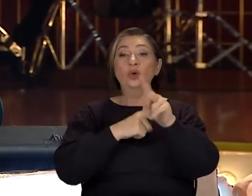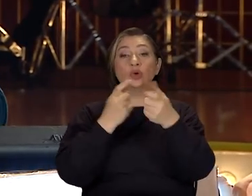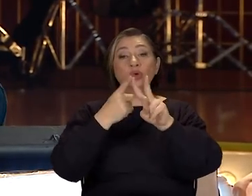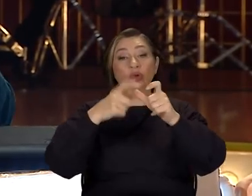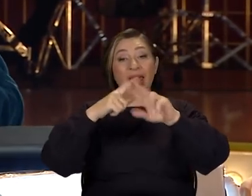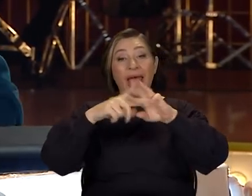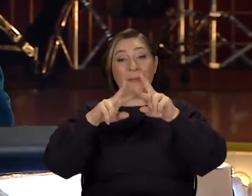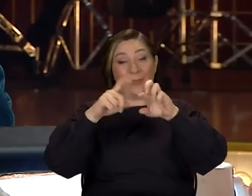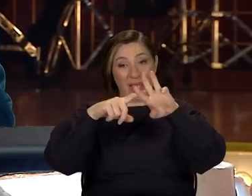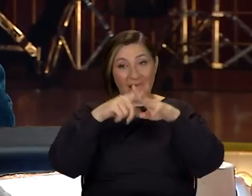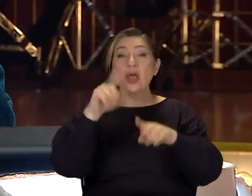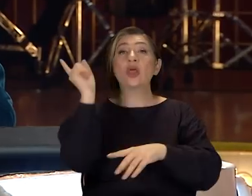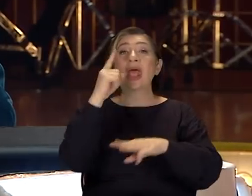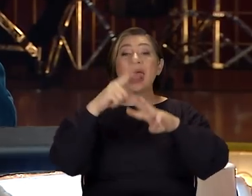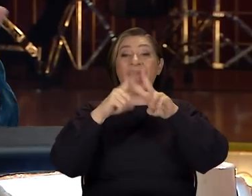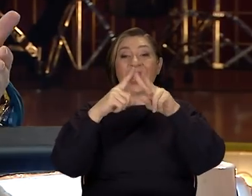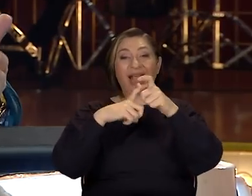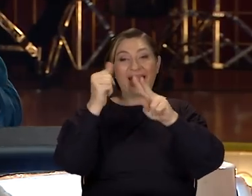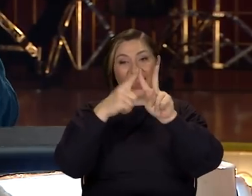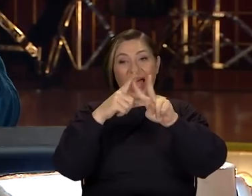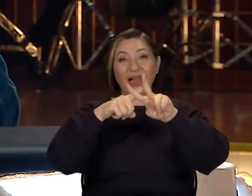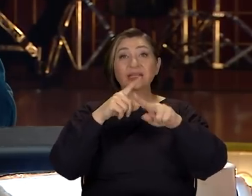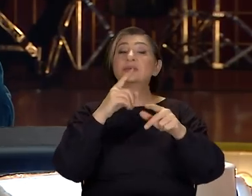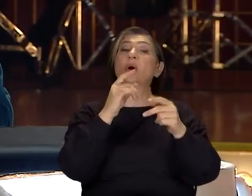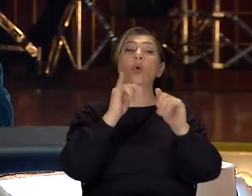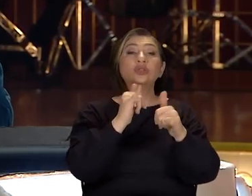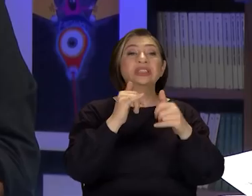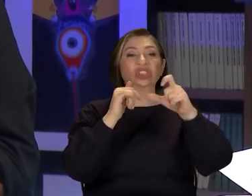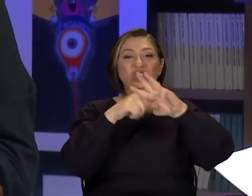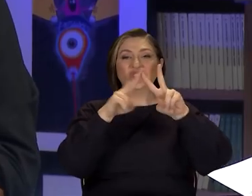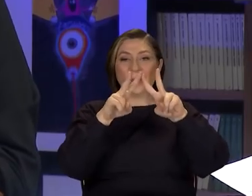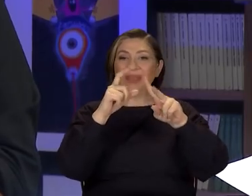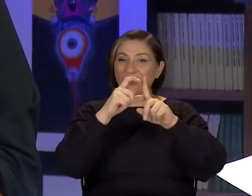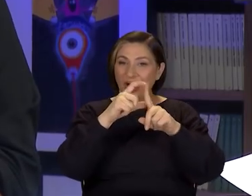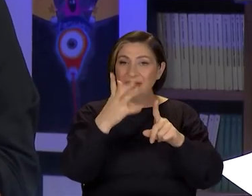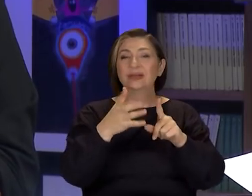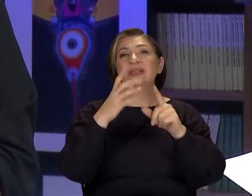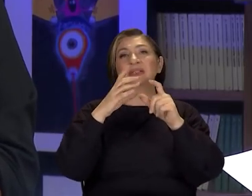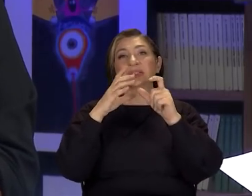Gümüş, yönetmeni Engin Alkan. Çok severiz. Oyuncular Cem Davran, Celil Alçakan ve Onur Özaydın.